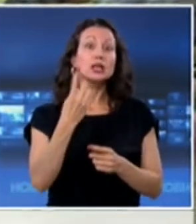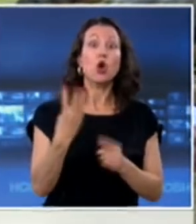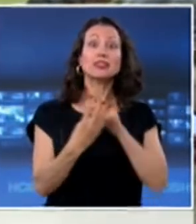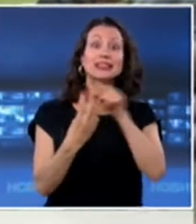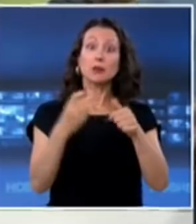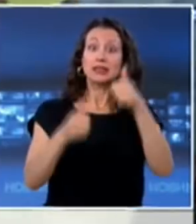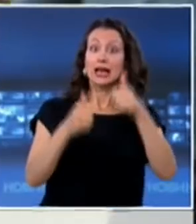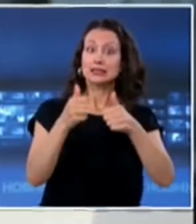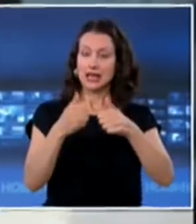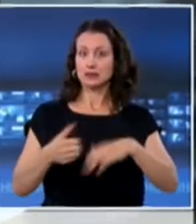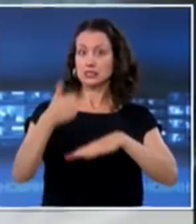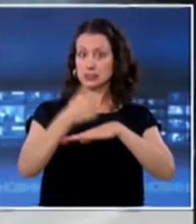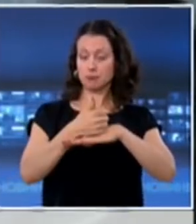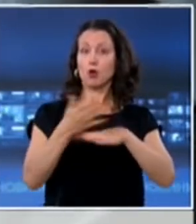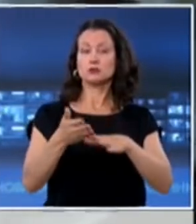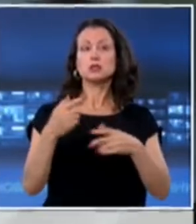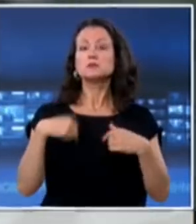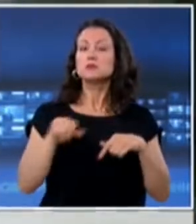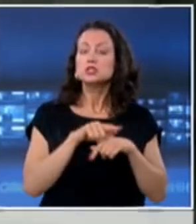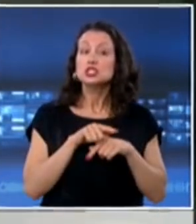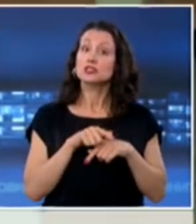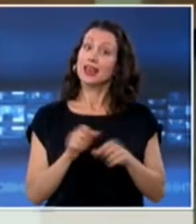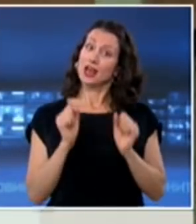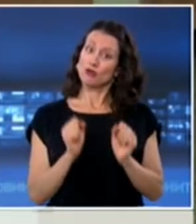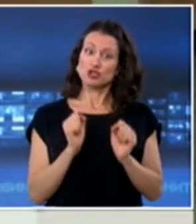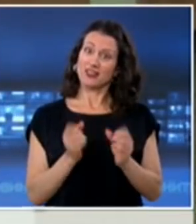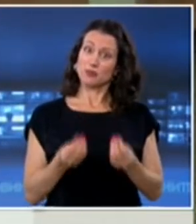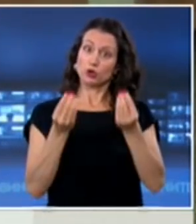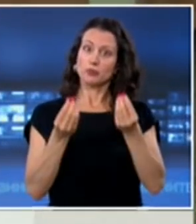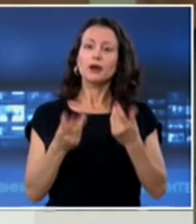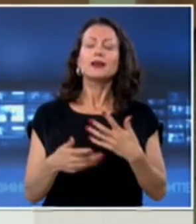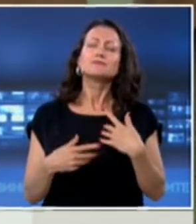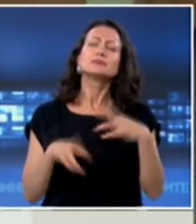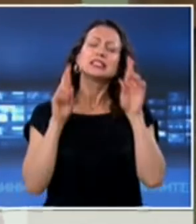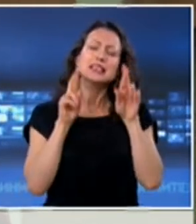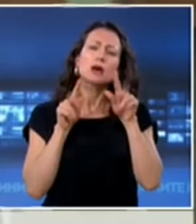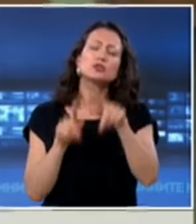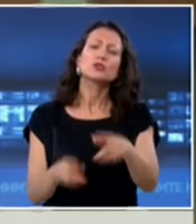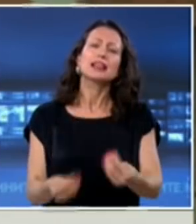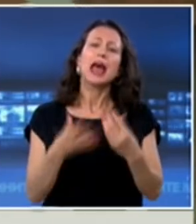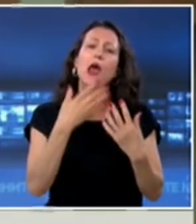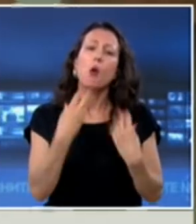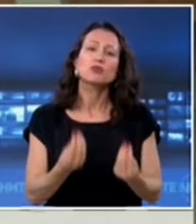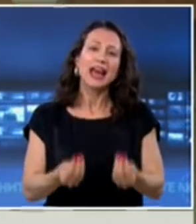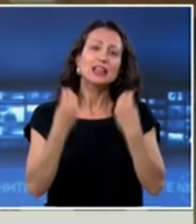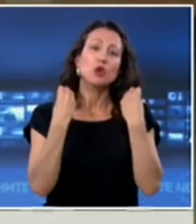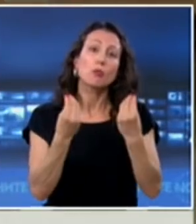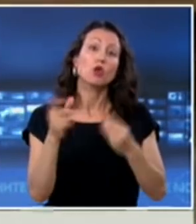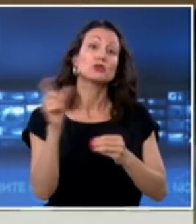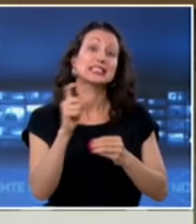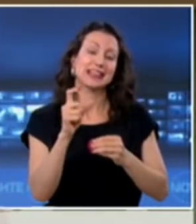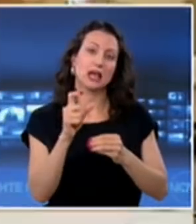отидоха до урните, имат очаквания към новото лице. Да бъде най-хубавото и най-доброто за Стрелча. Стрелча да